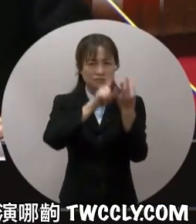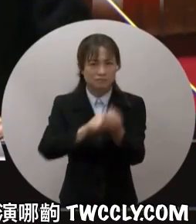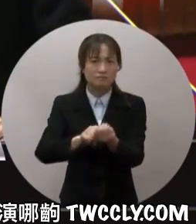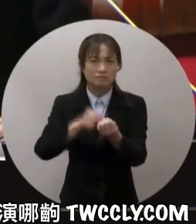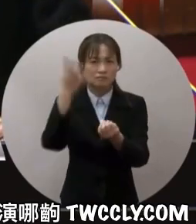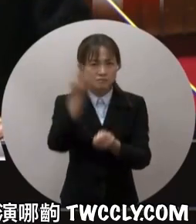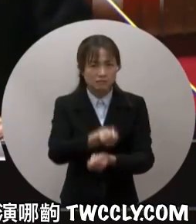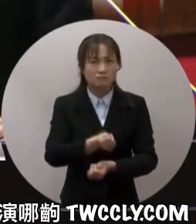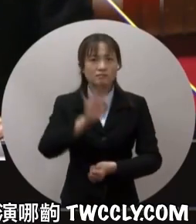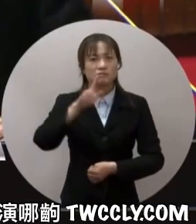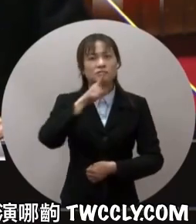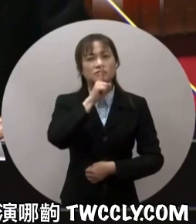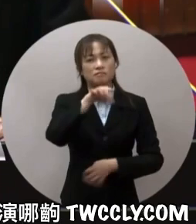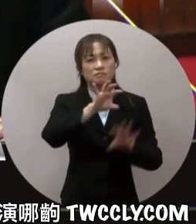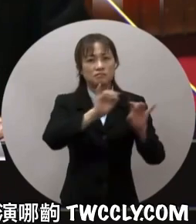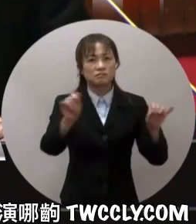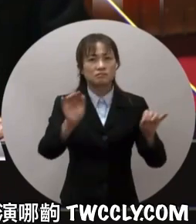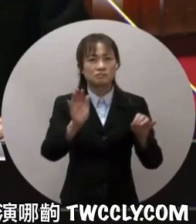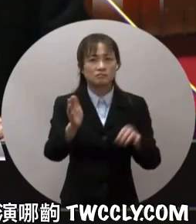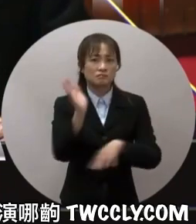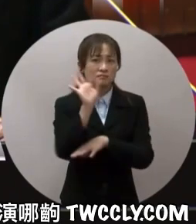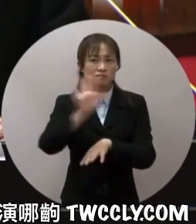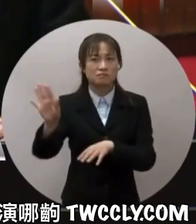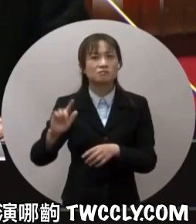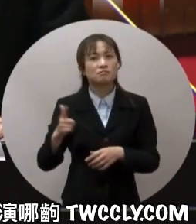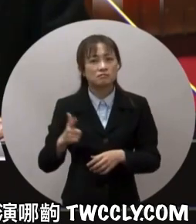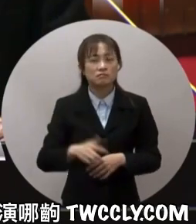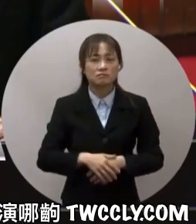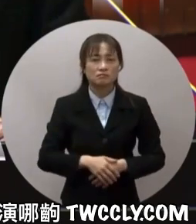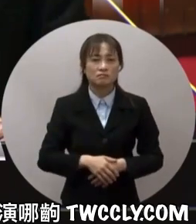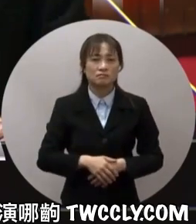不是你們的其實西濱跟